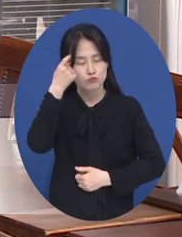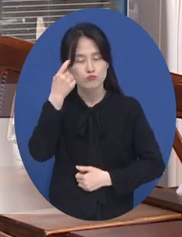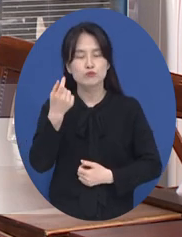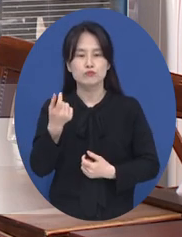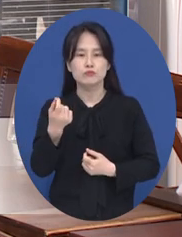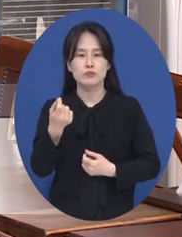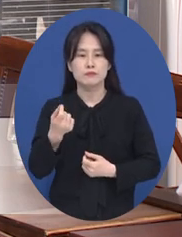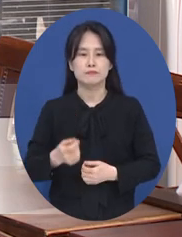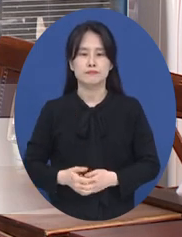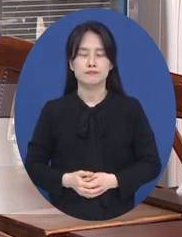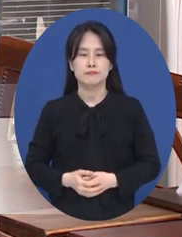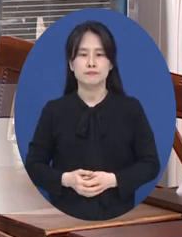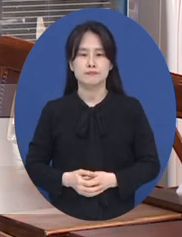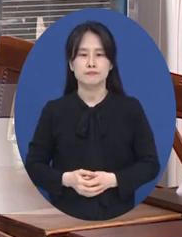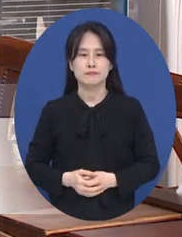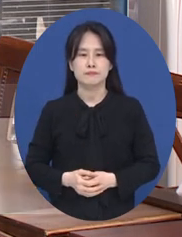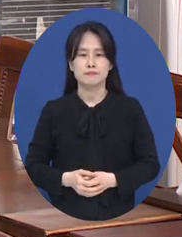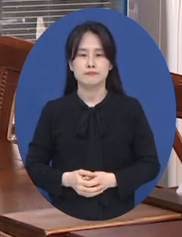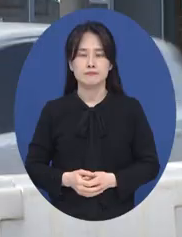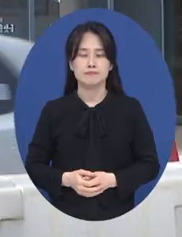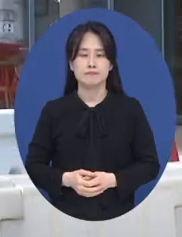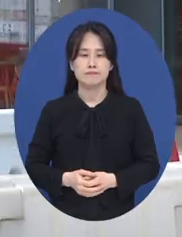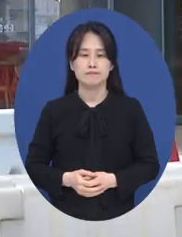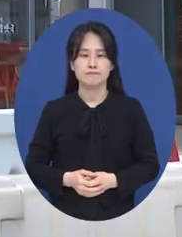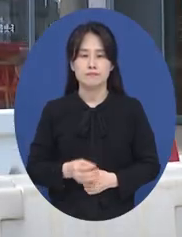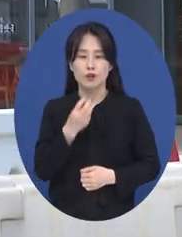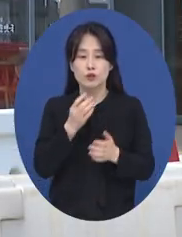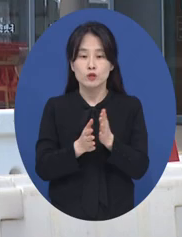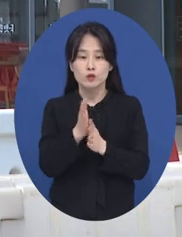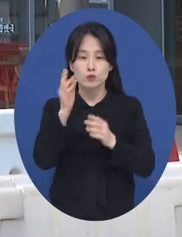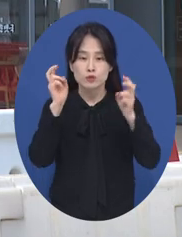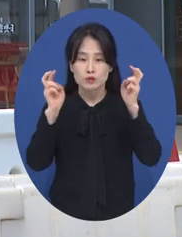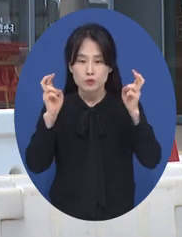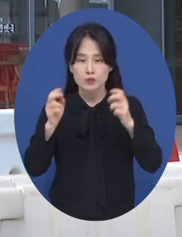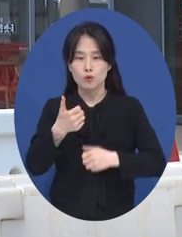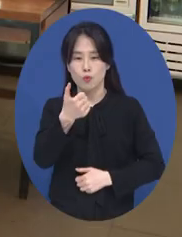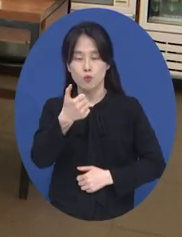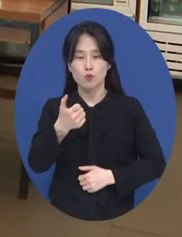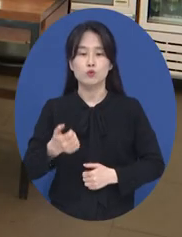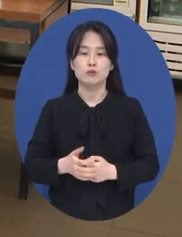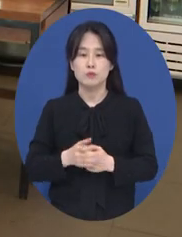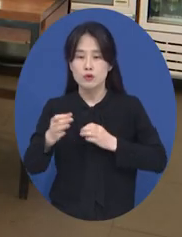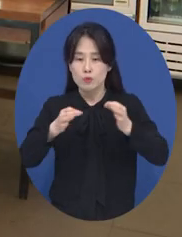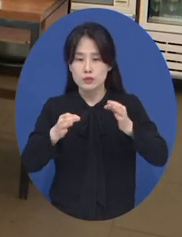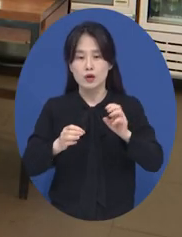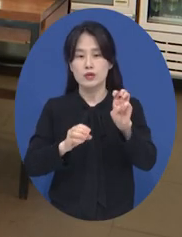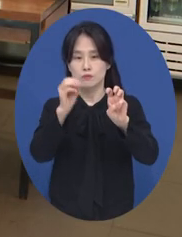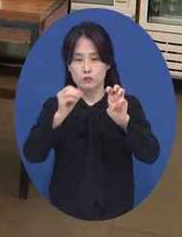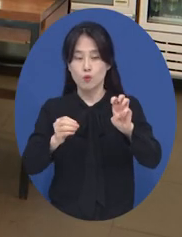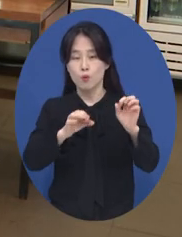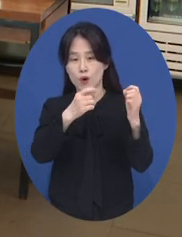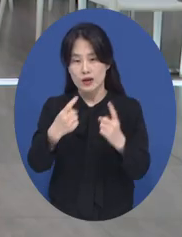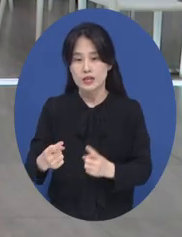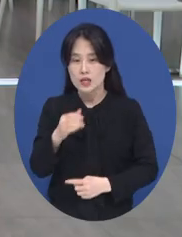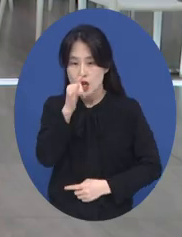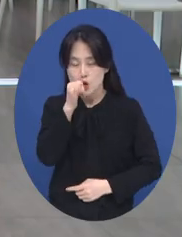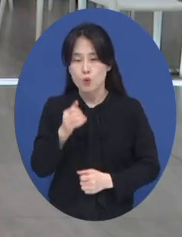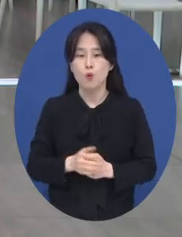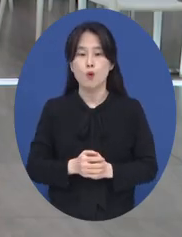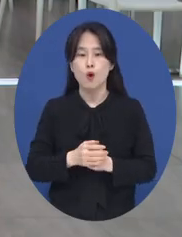약간의 도움이 될 것으로 생각합니다 경기도시공사는 50여개 산과의 임대료를 30% 인하 하고